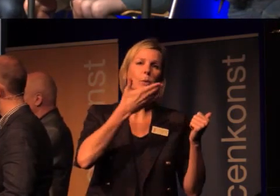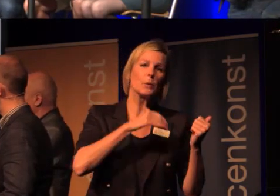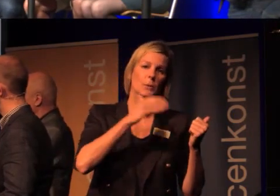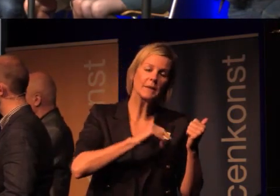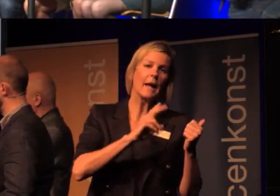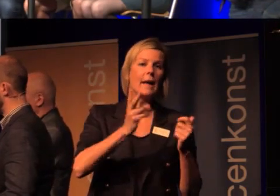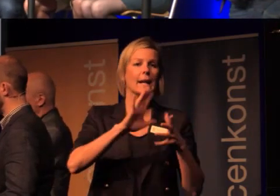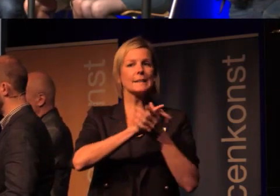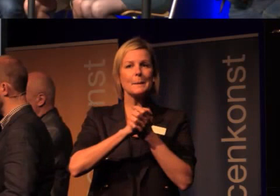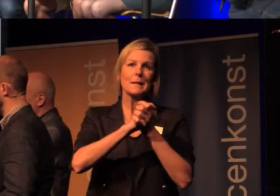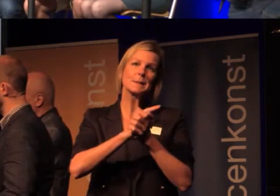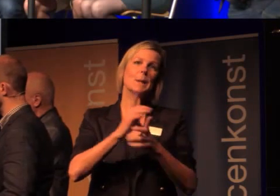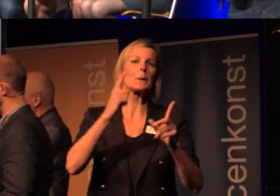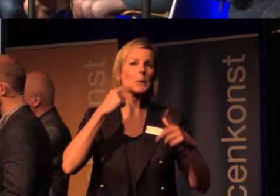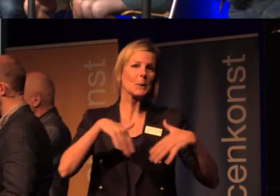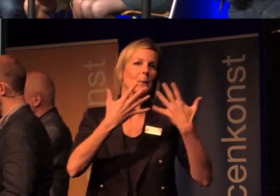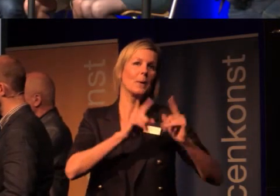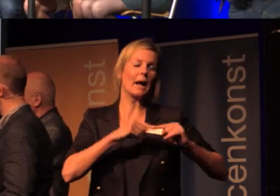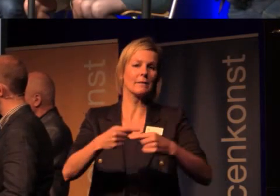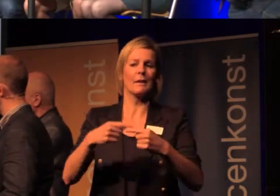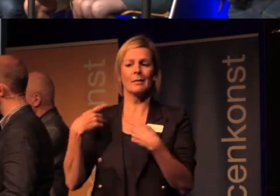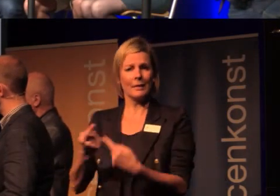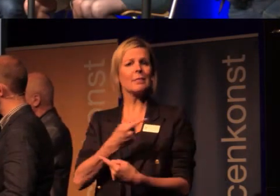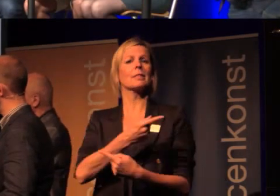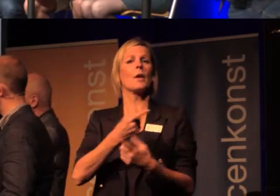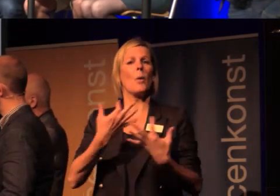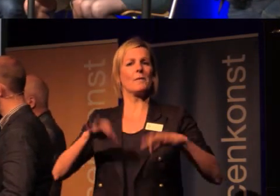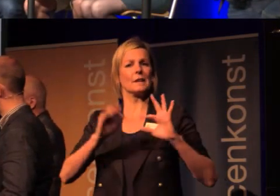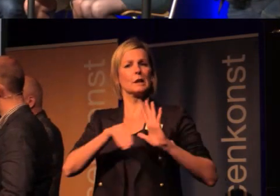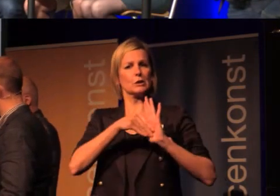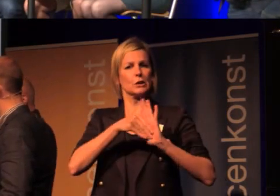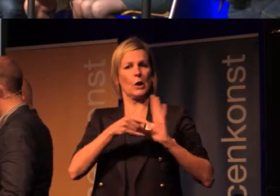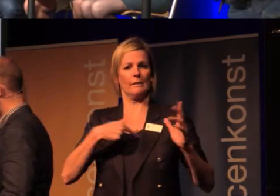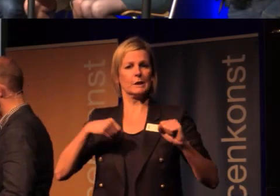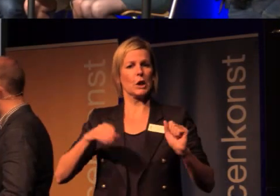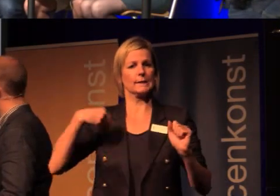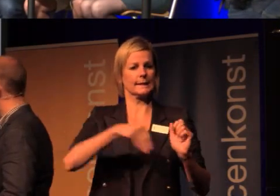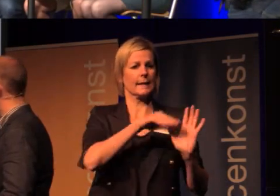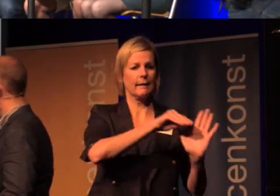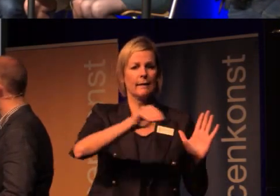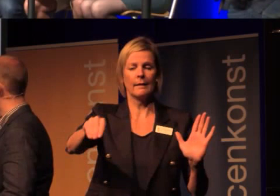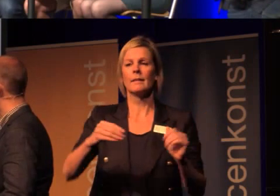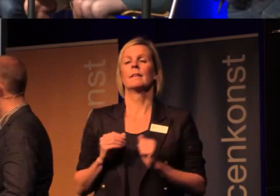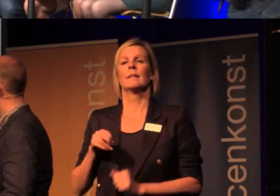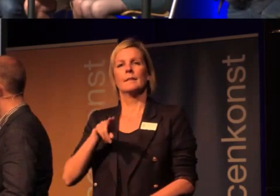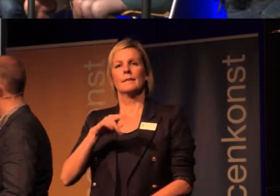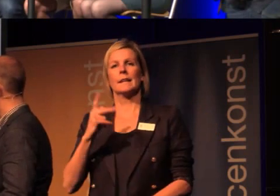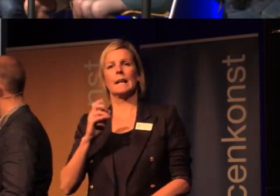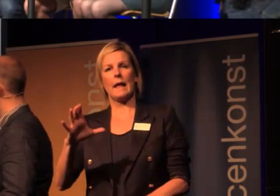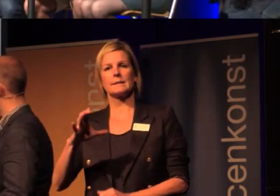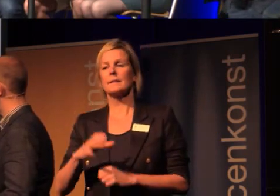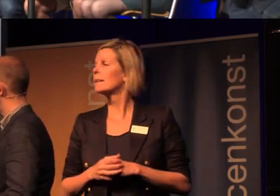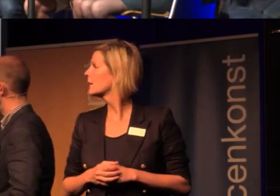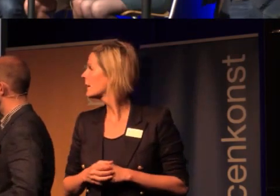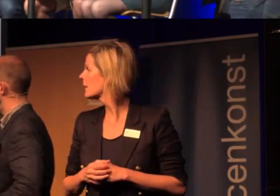gemensamma kulturarv. Det är vad det offentliga stöd framförallt ska gå till idag, tycker jag. Niklas? Ja,